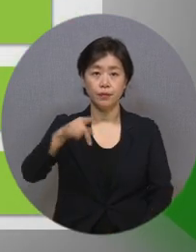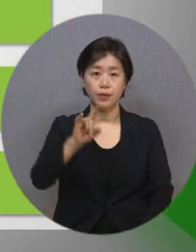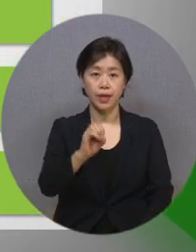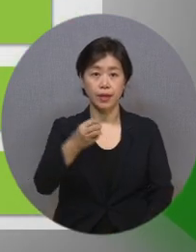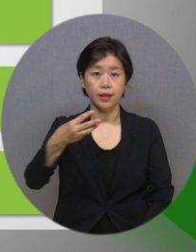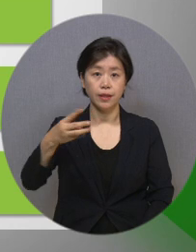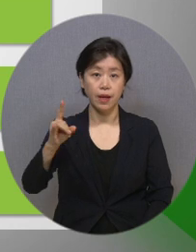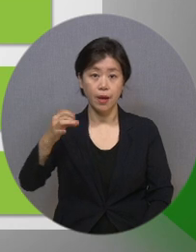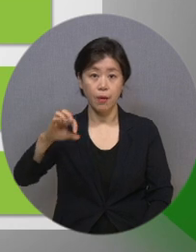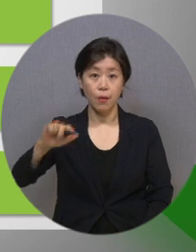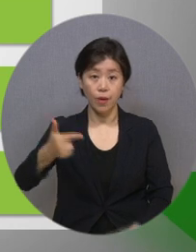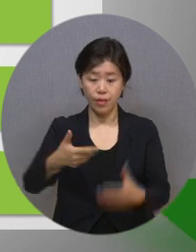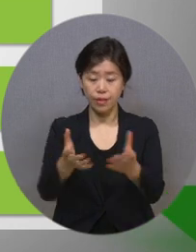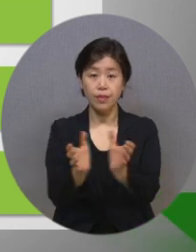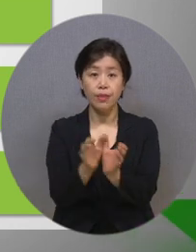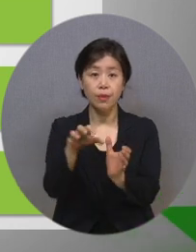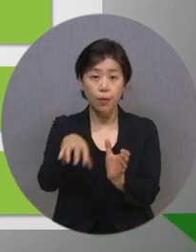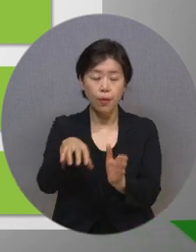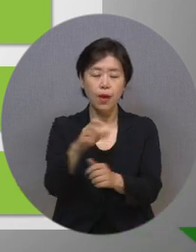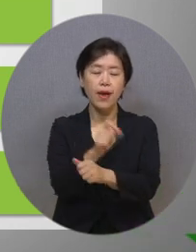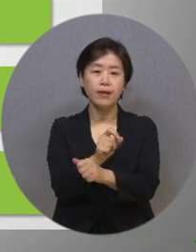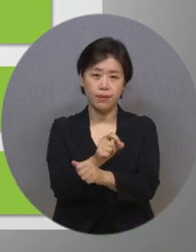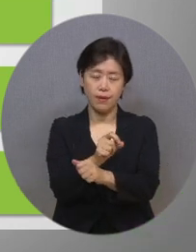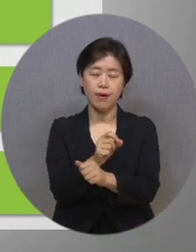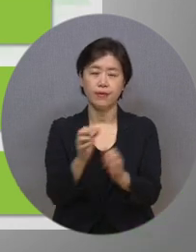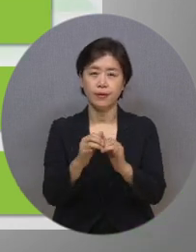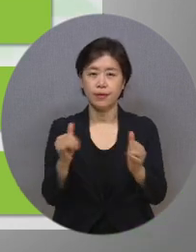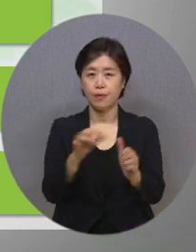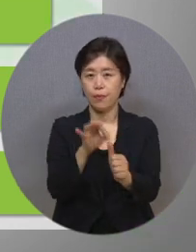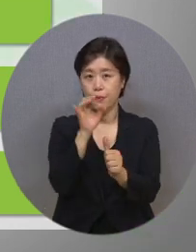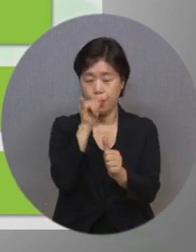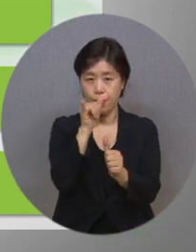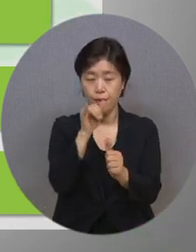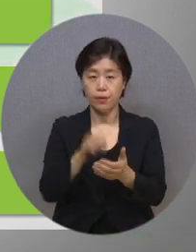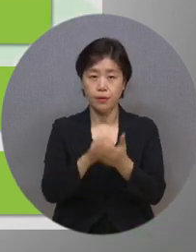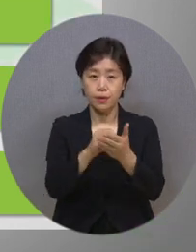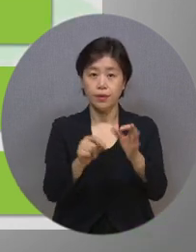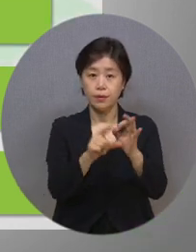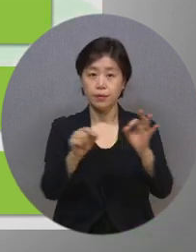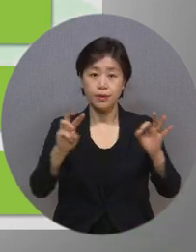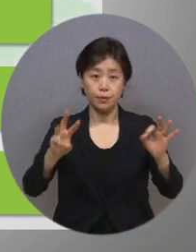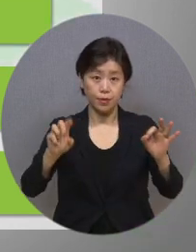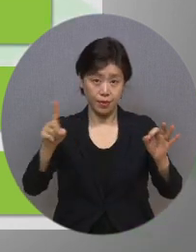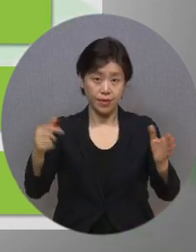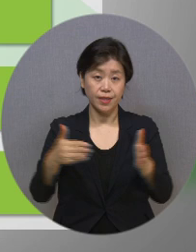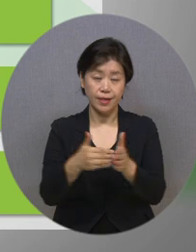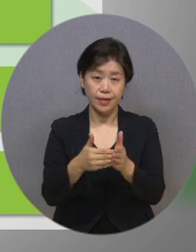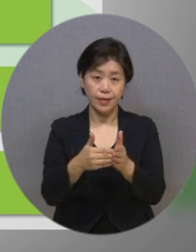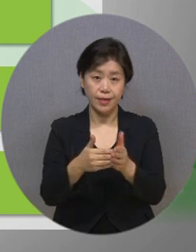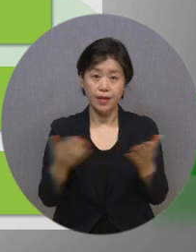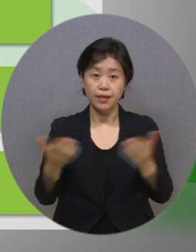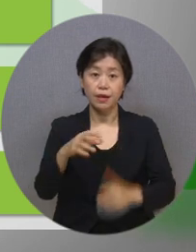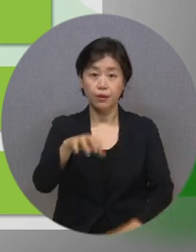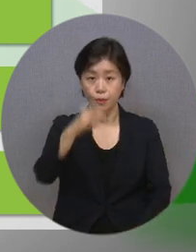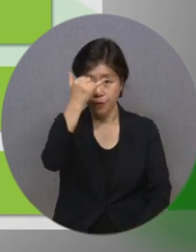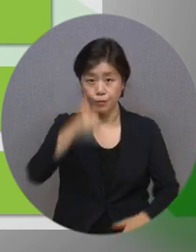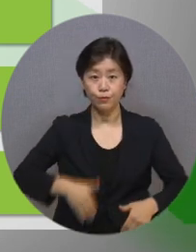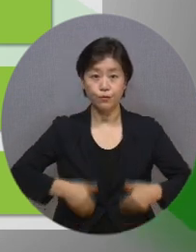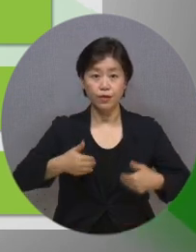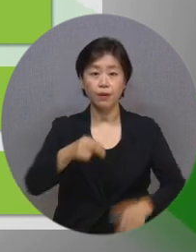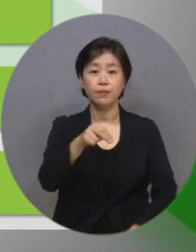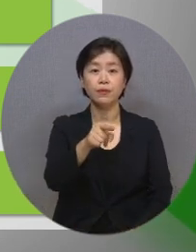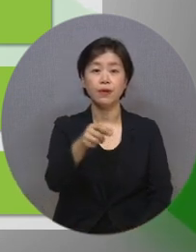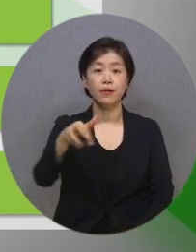국립생태원에서 공공행정사무원을 모집합니다. 접수 마감일은 10월 31일까지며 근무지는